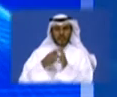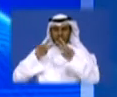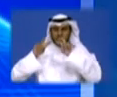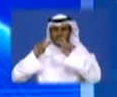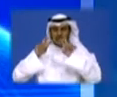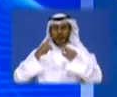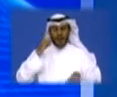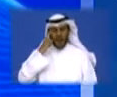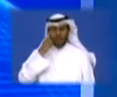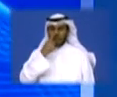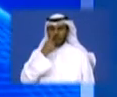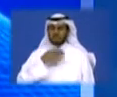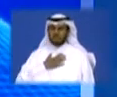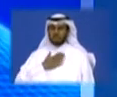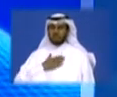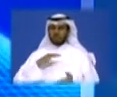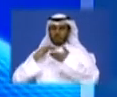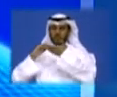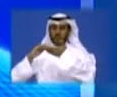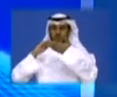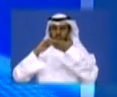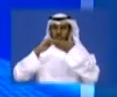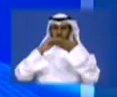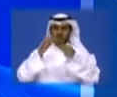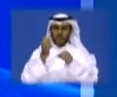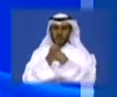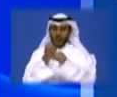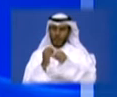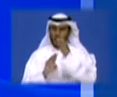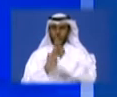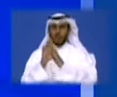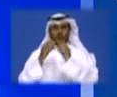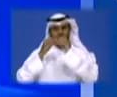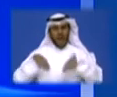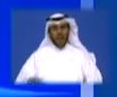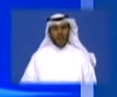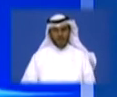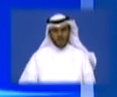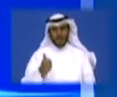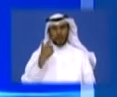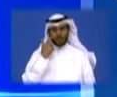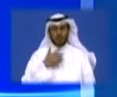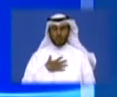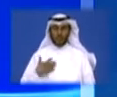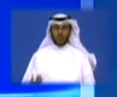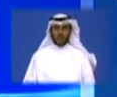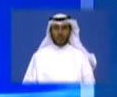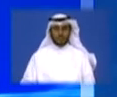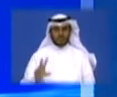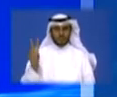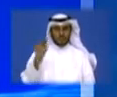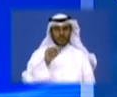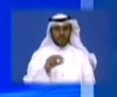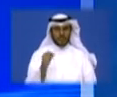مضامين الكلمة التي ألقاها سمو رئيس مجلس الوزراء، والتي تناول فيها التوجهات الرئيسية